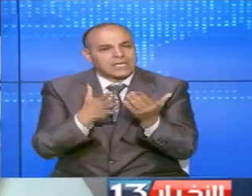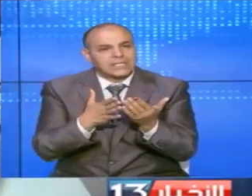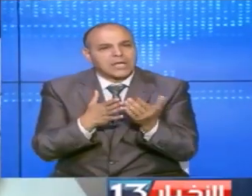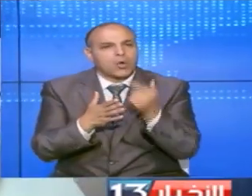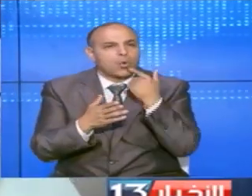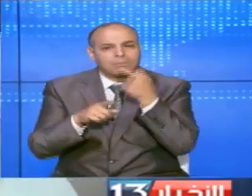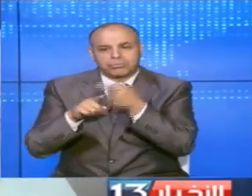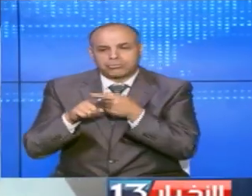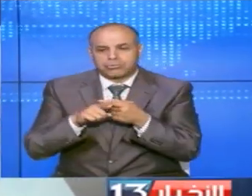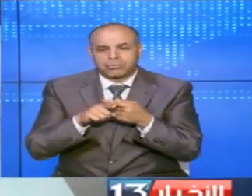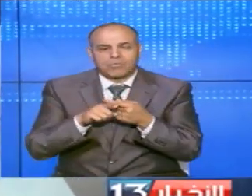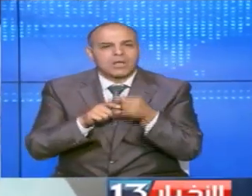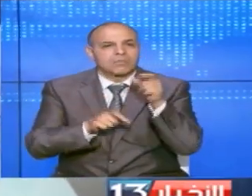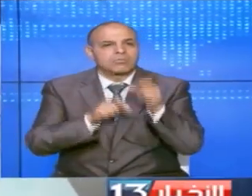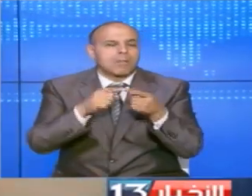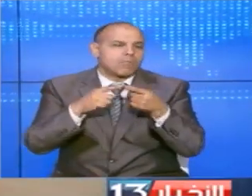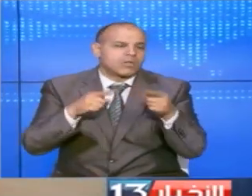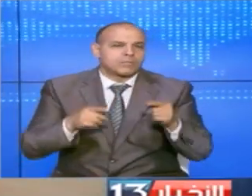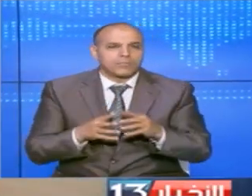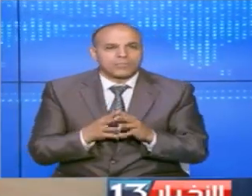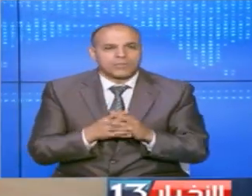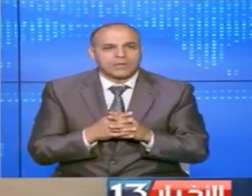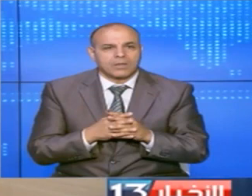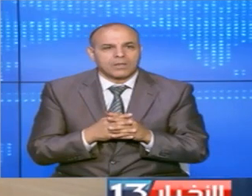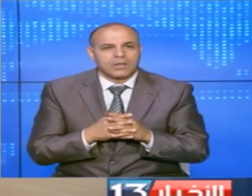انقسمت الى فئات المختلفه